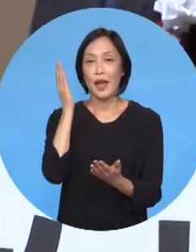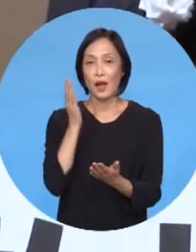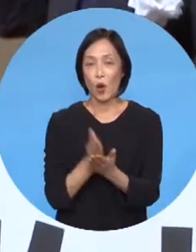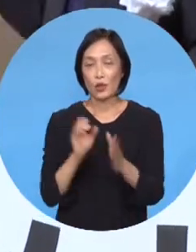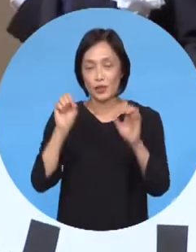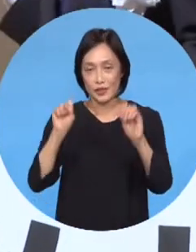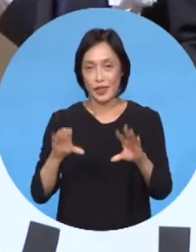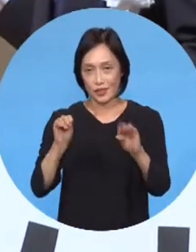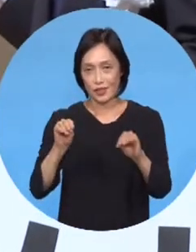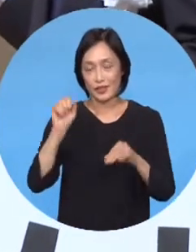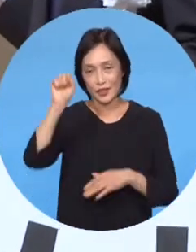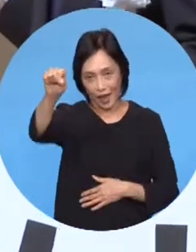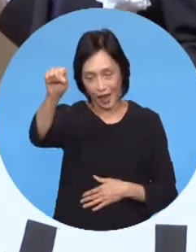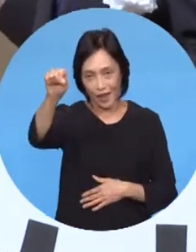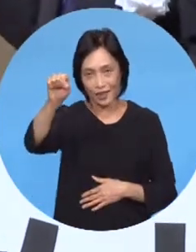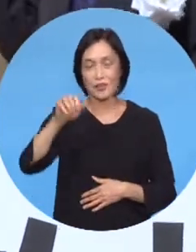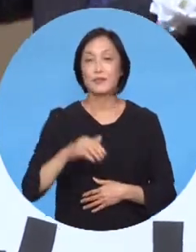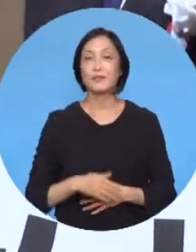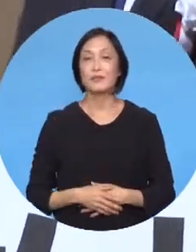ー、根絶だ